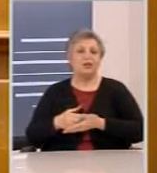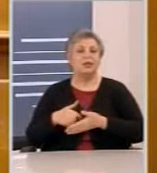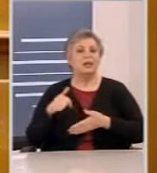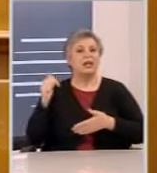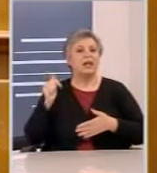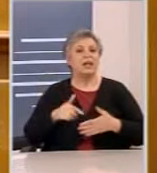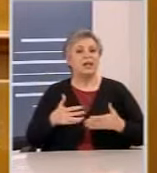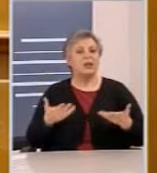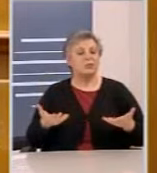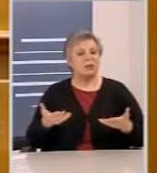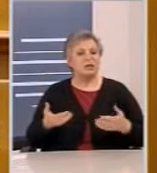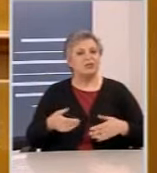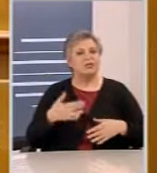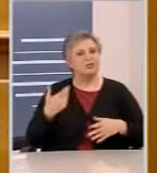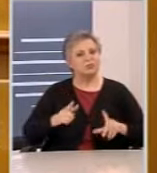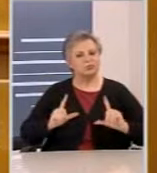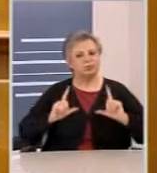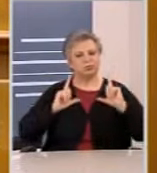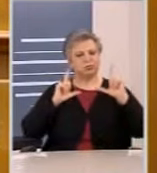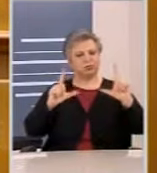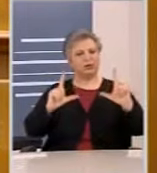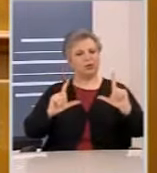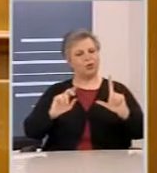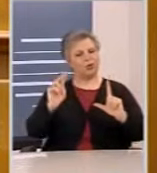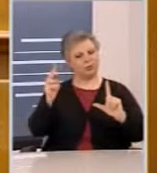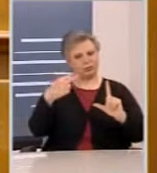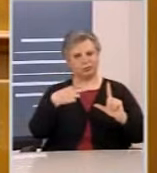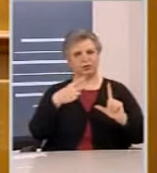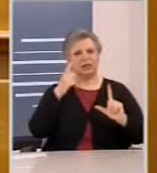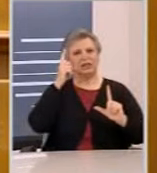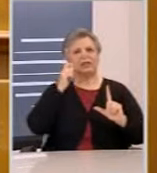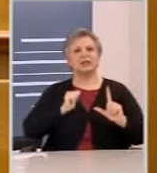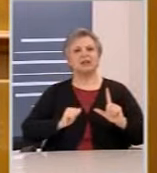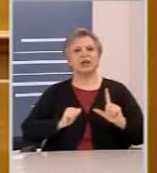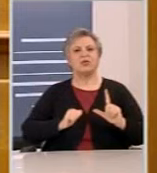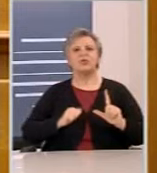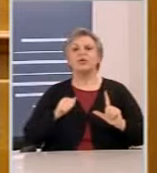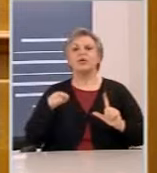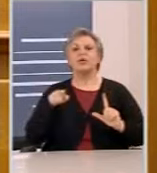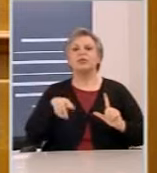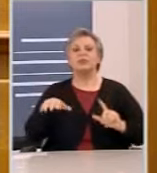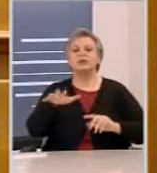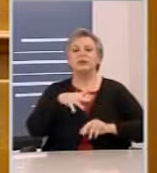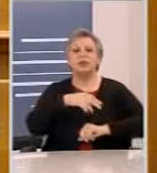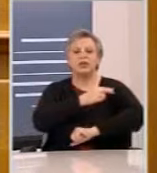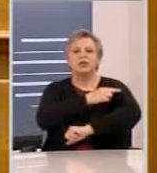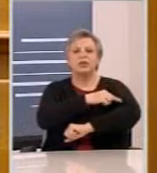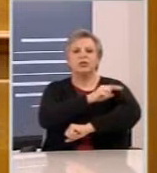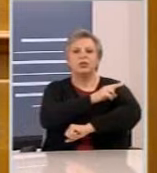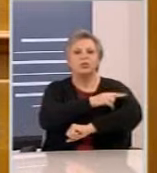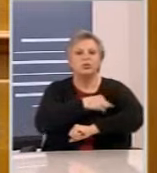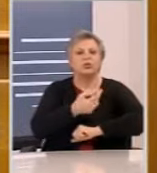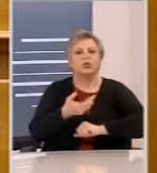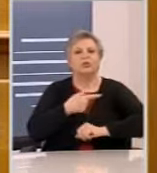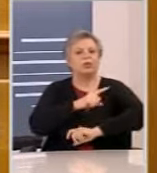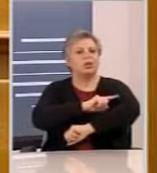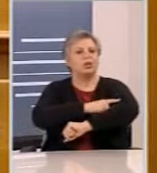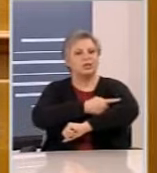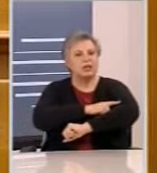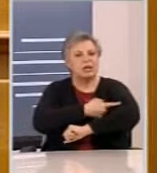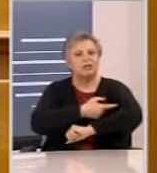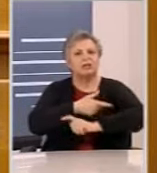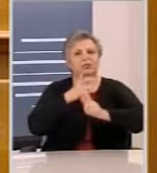την έξωθεν καλή μαρτυρία. Μας ξέρουν οι άνθρωποι του Δημόσιου Συστήματος Υγείας, μας ξέρουν οι υγειονομικοί και αυτή